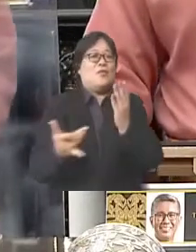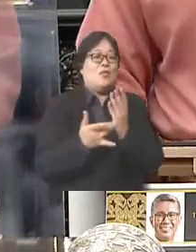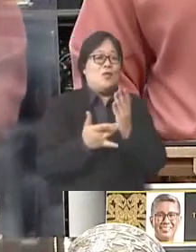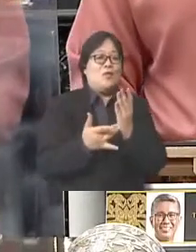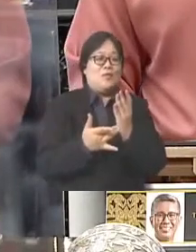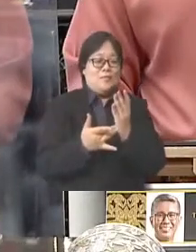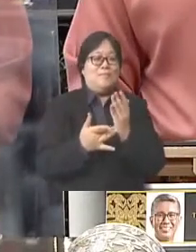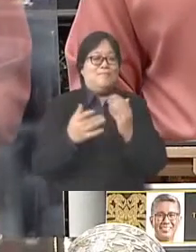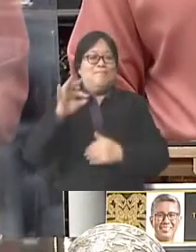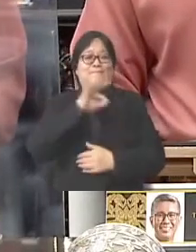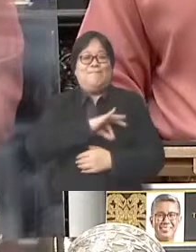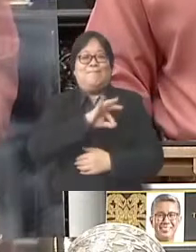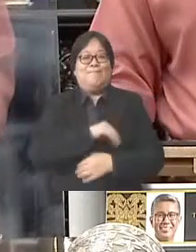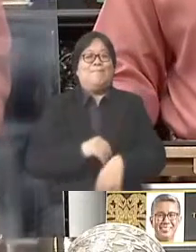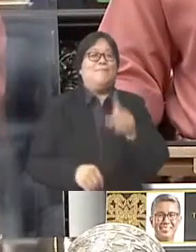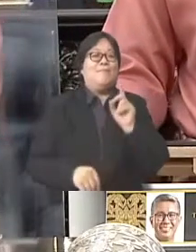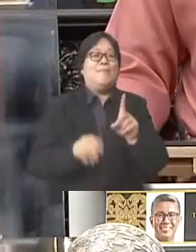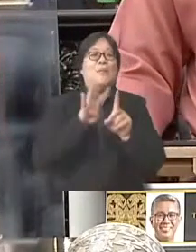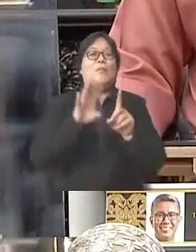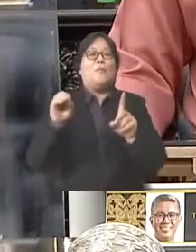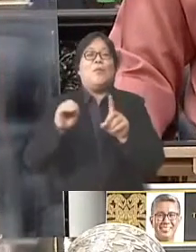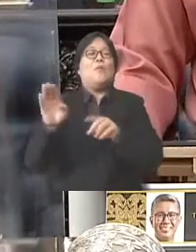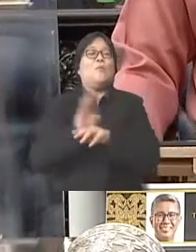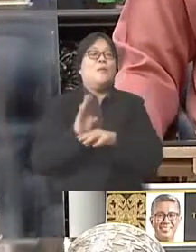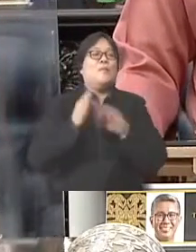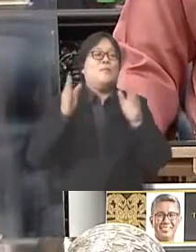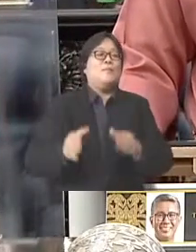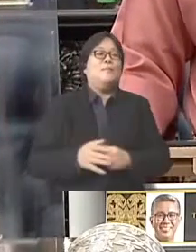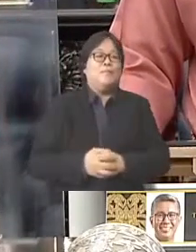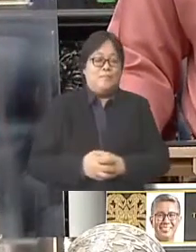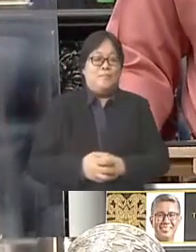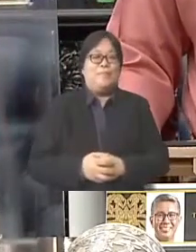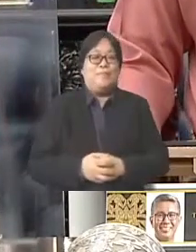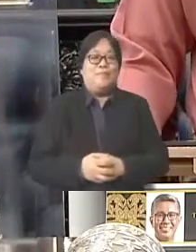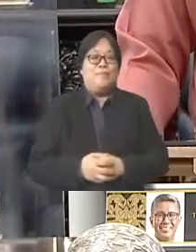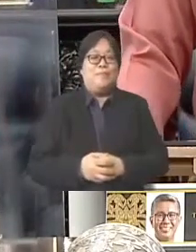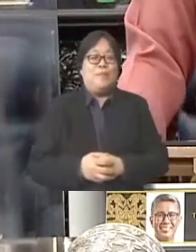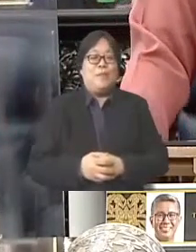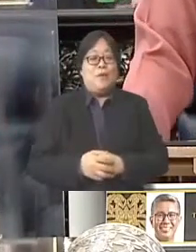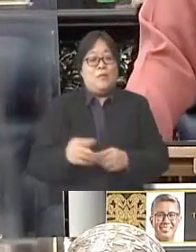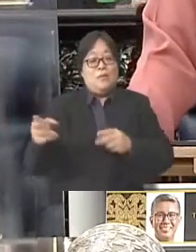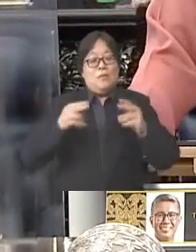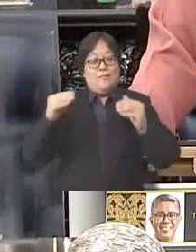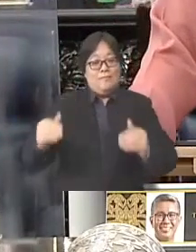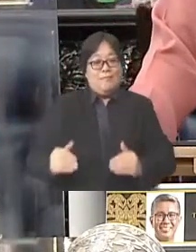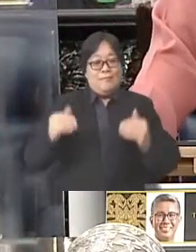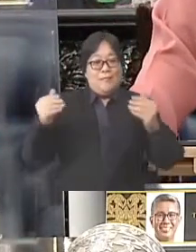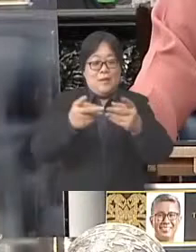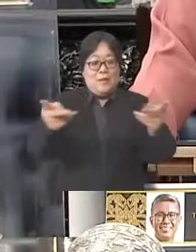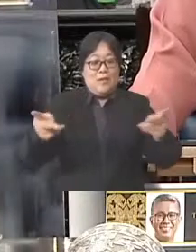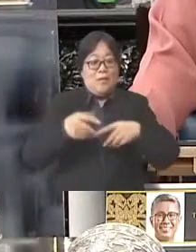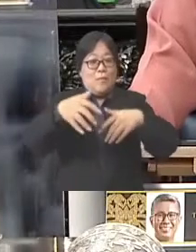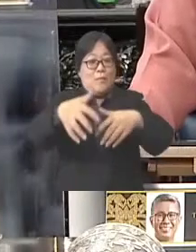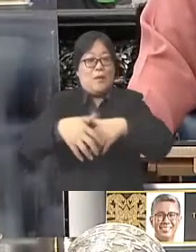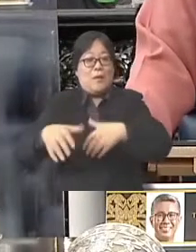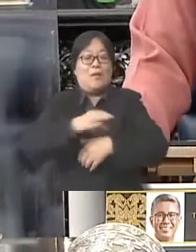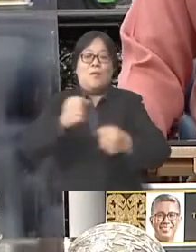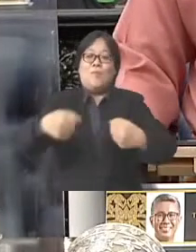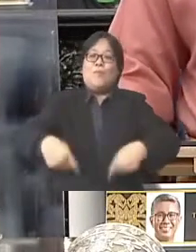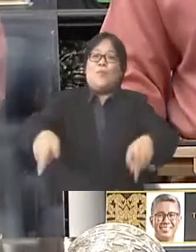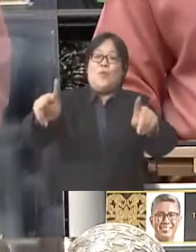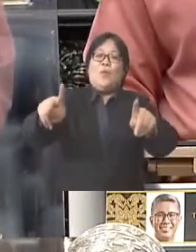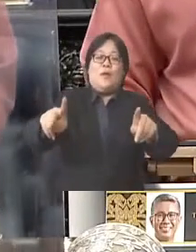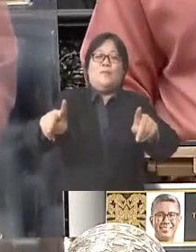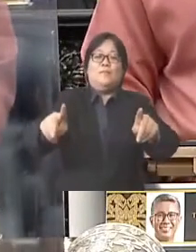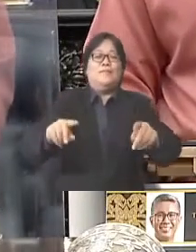untuk manfaat 140 usahatani sesuai program dalam Museum meningkatkan kawasan pertanian dan memberi